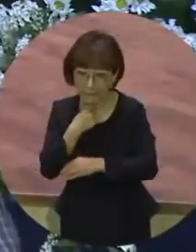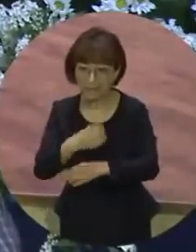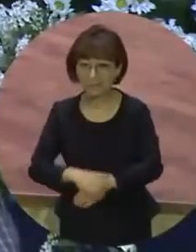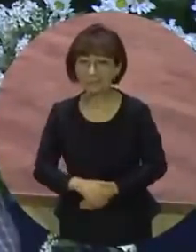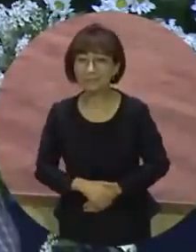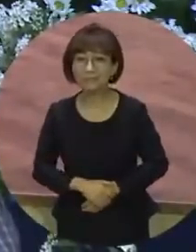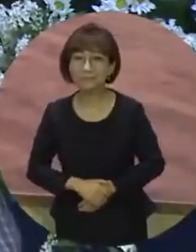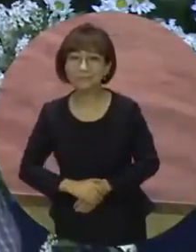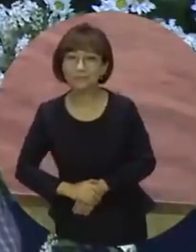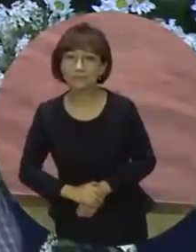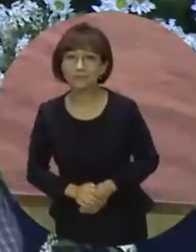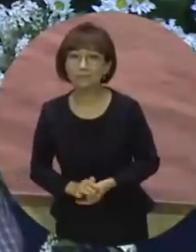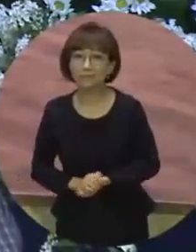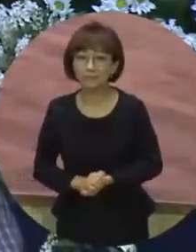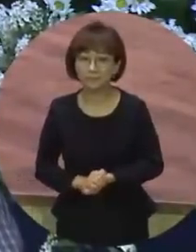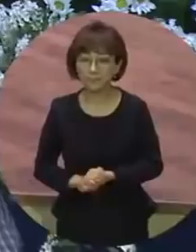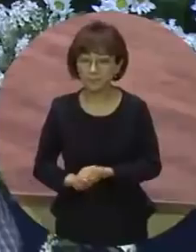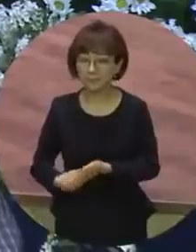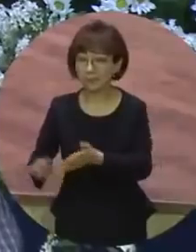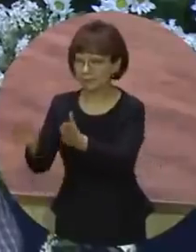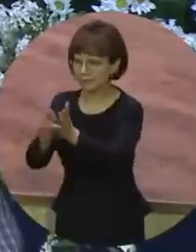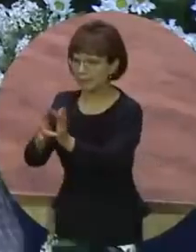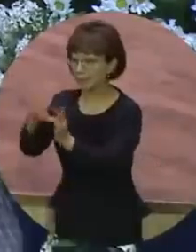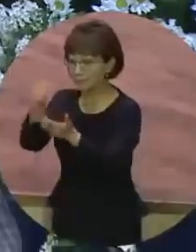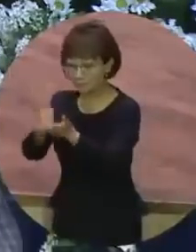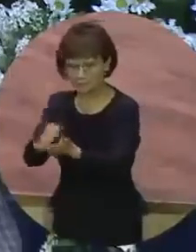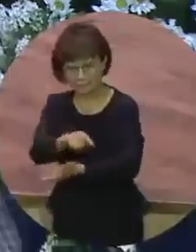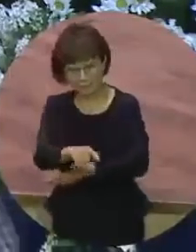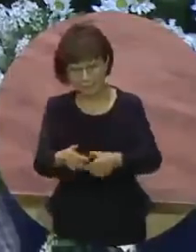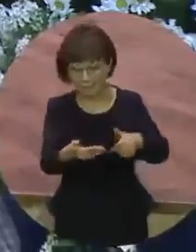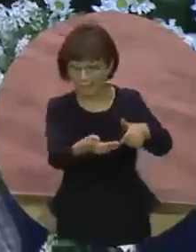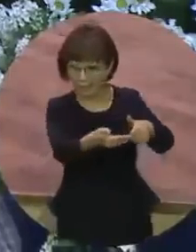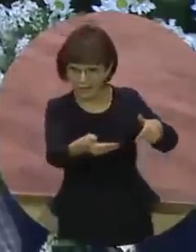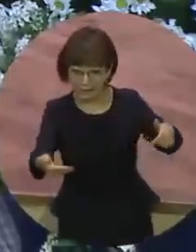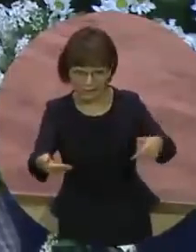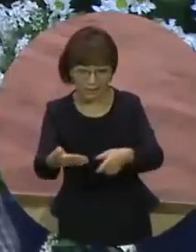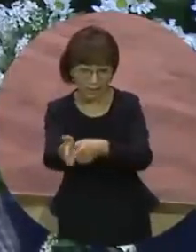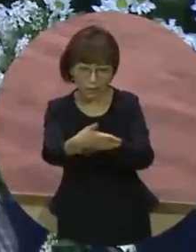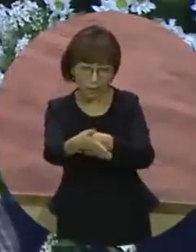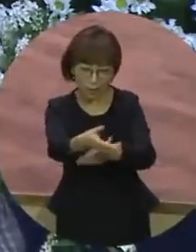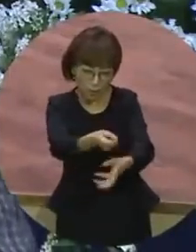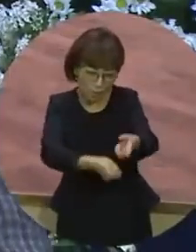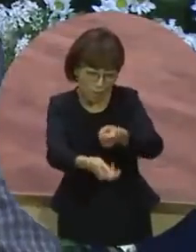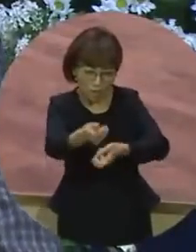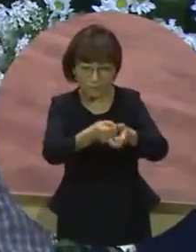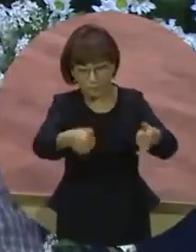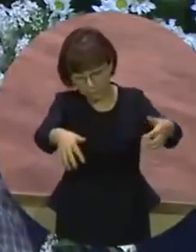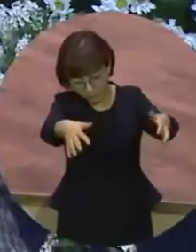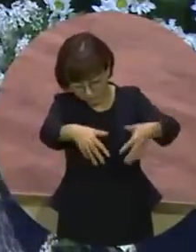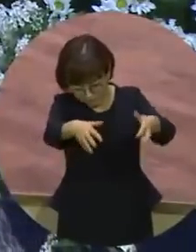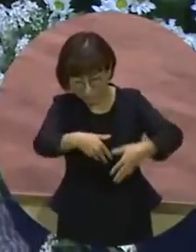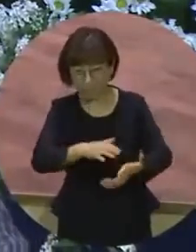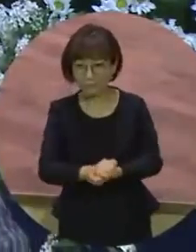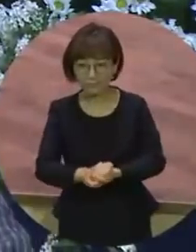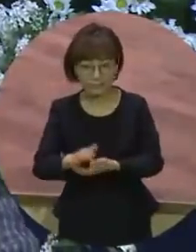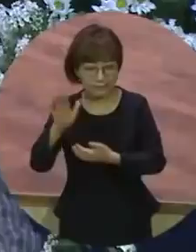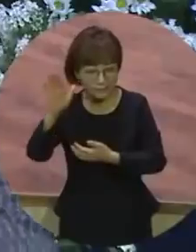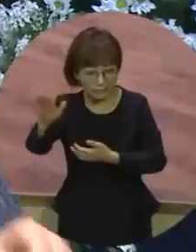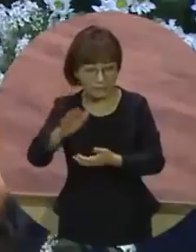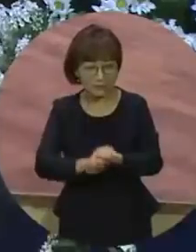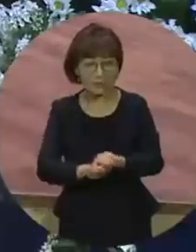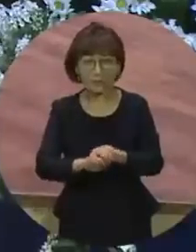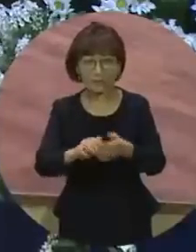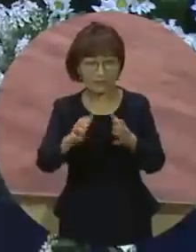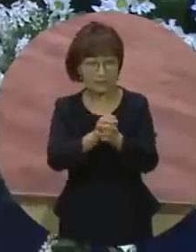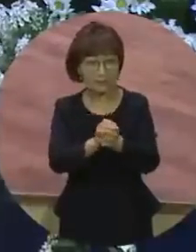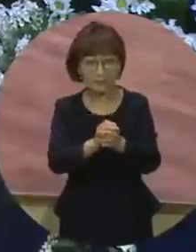예수님 제자들 보세요. 갈릴리 어부들 보고 먼 세계보고 말하고 땅끝까지 모든 종속으로 비웃을 일이요. 본인들도 믿을 수가 없는